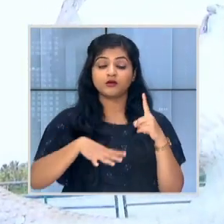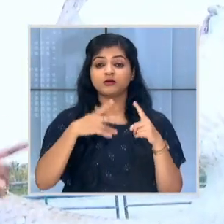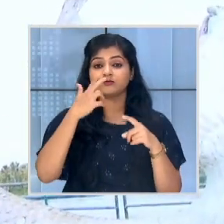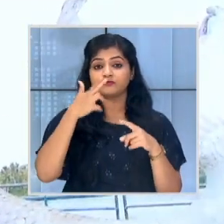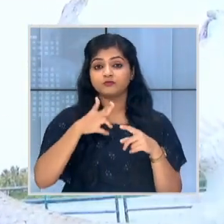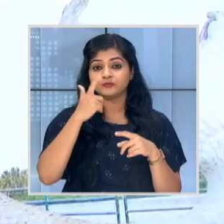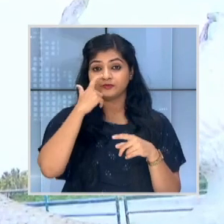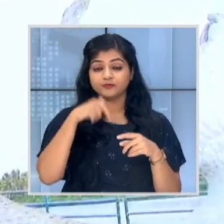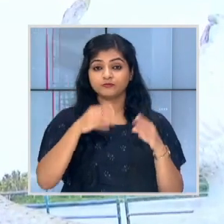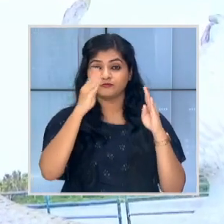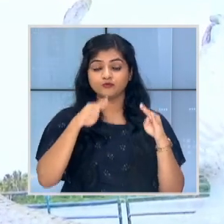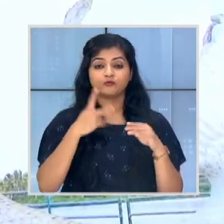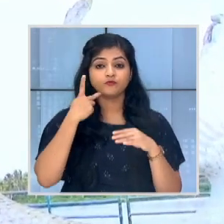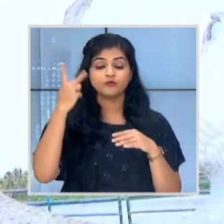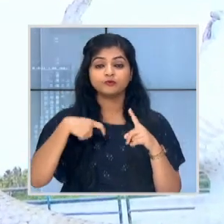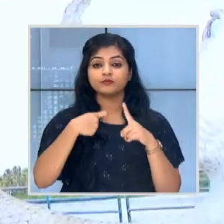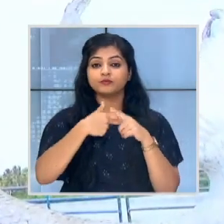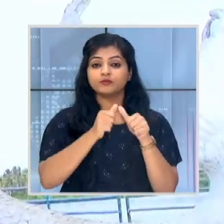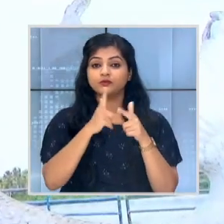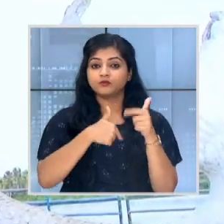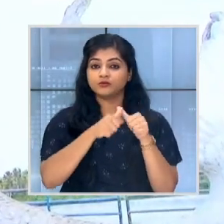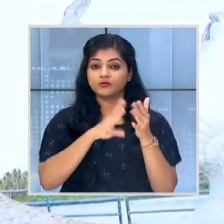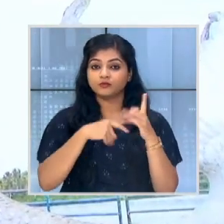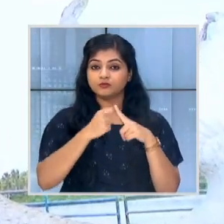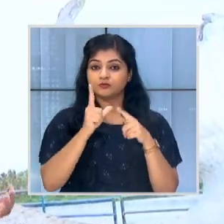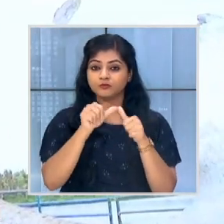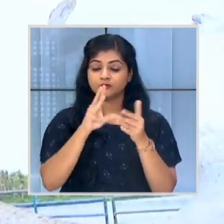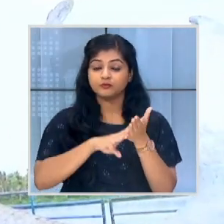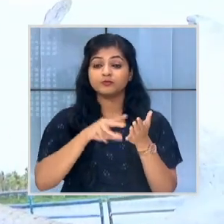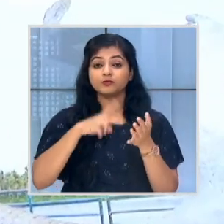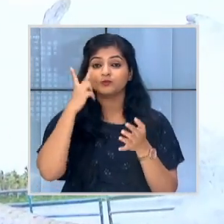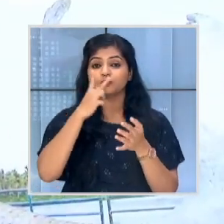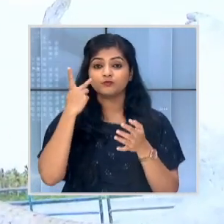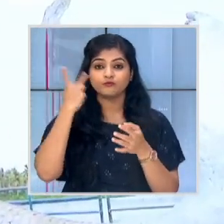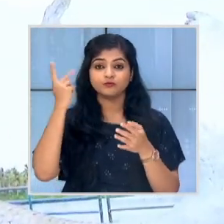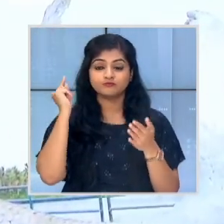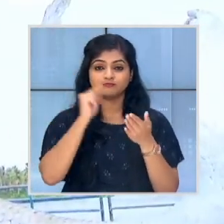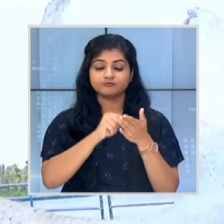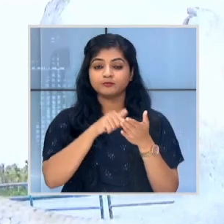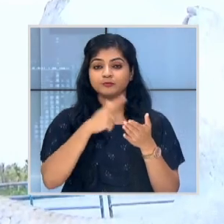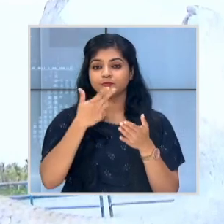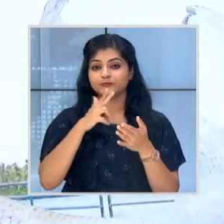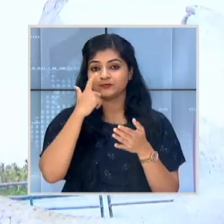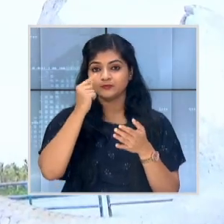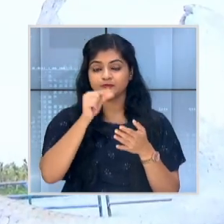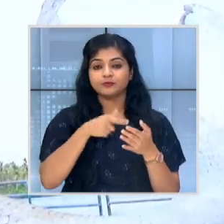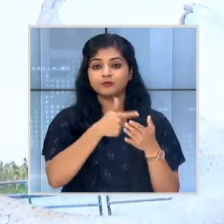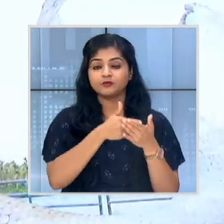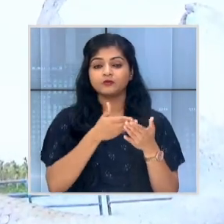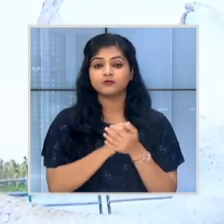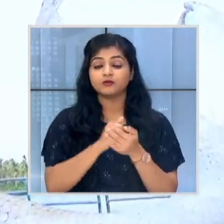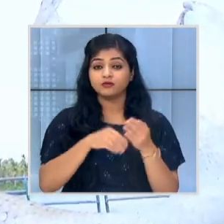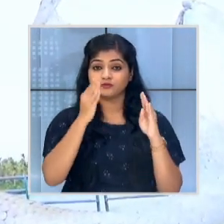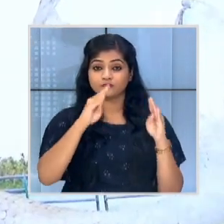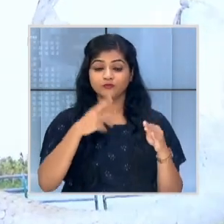മത്സ്യകന്യാ ശില്പമാണ്, കായംകുളത്തെ ടൂറിസം ഭൂപടത്തിൽ അടയാളപ്പെടുത്തിയ ശില്പമാണ് ഈ നമുക്ക് പിന്നിൽ കാണുന്ന ഈ മനോഹരമായ ശില്പം. ആ ശില്പത്തിൻ്റെ നിർമ്മാണത്തിന് വേണ്ടി